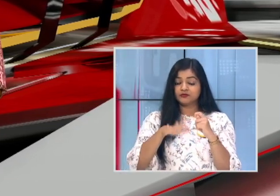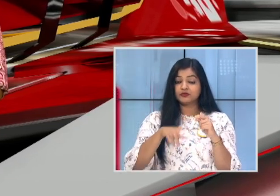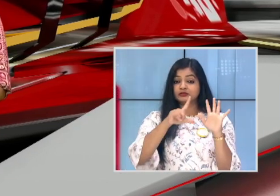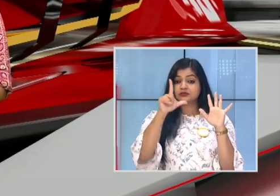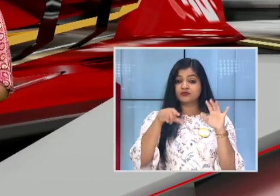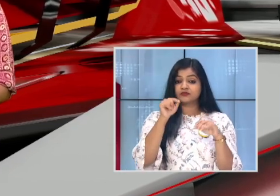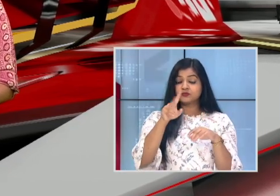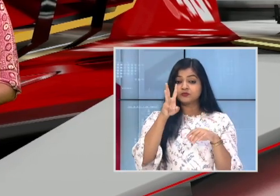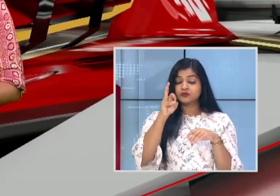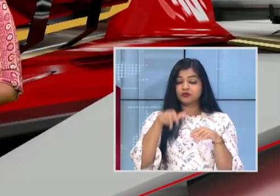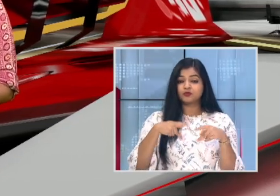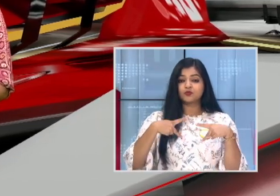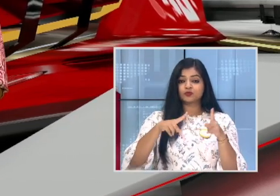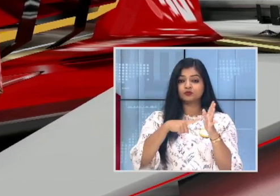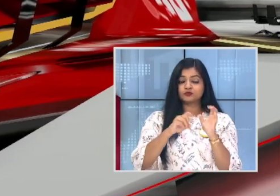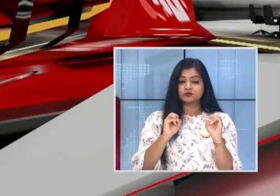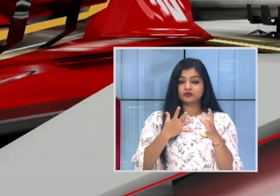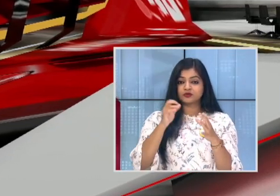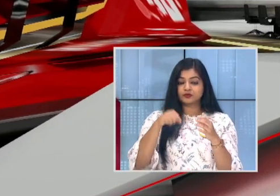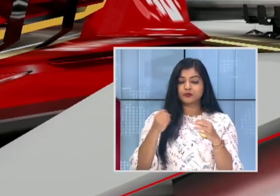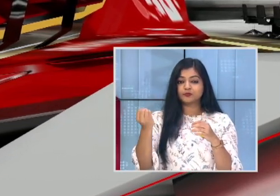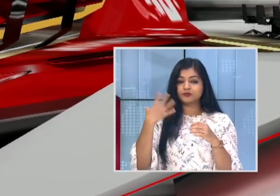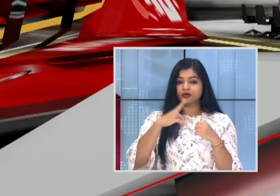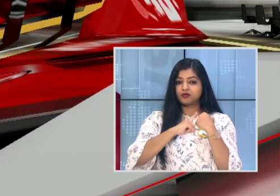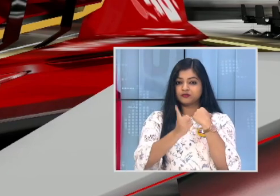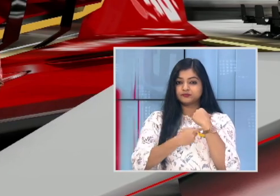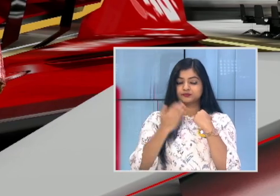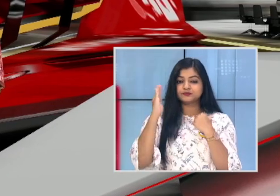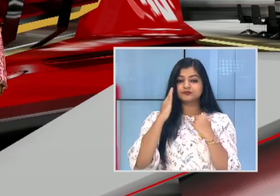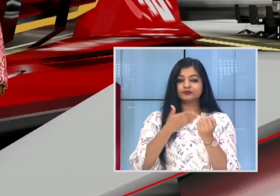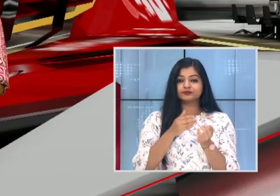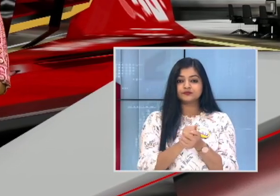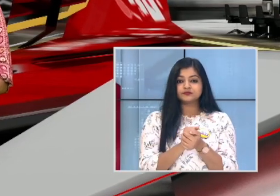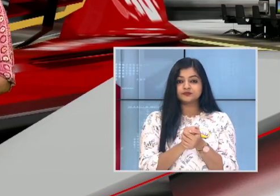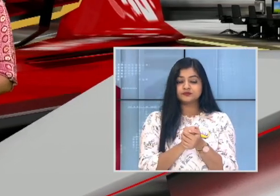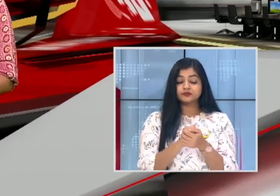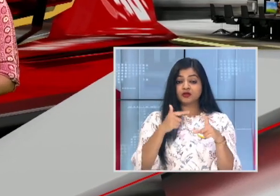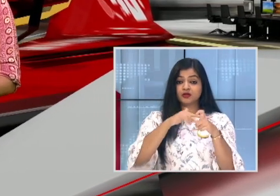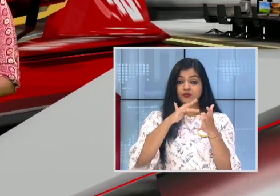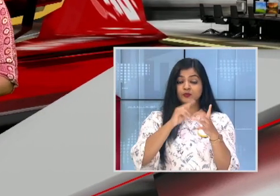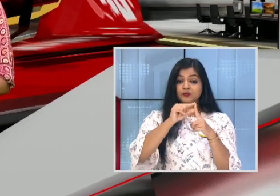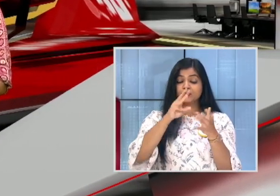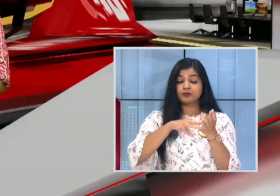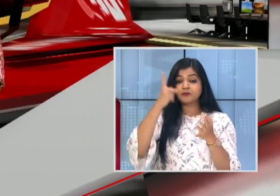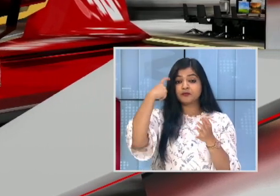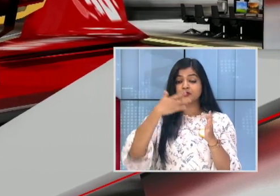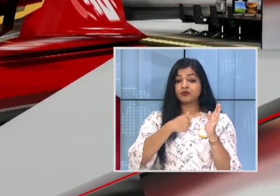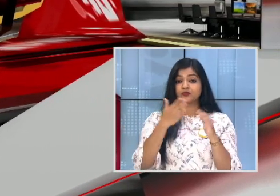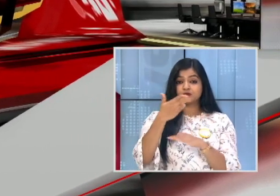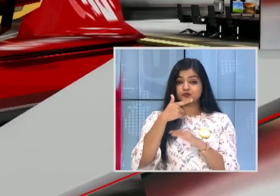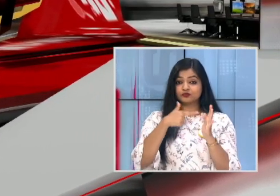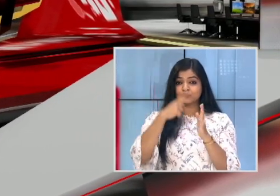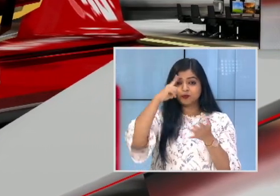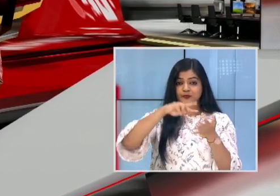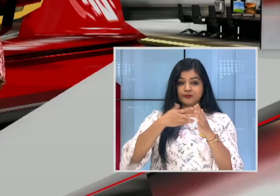7:30 7:30 റോഡ് ഷോ എന്നാണ് ഇപ്പോൾ ഏറ്റവും പുതുതായി ലഭിക്കുന്ന വിവരം. കൊച്ചിയിൽ പ്രധാനമന്ത്രിയെ കരിങ്കൊടി കാണിക്കാനെത്തിയ 6